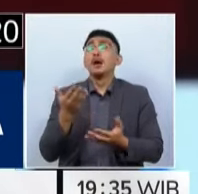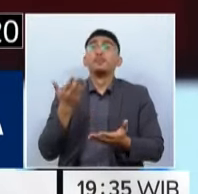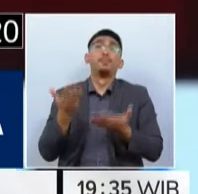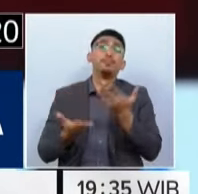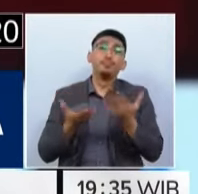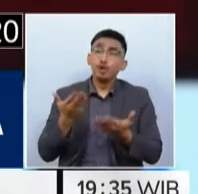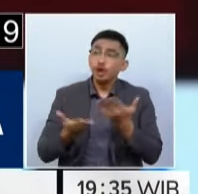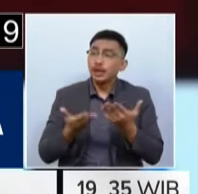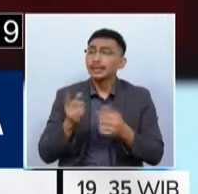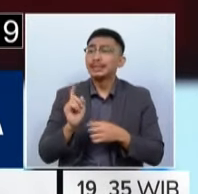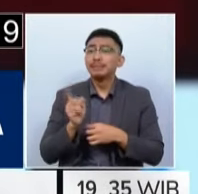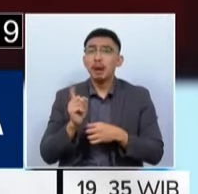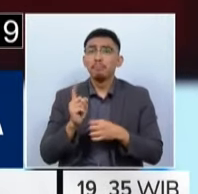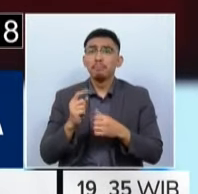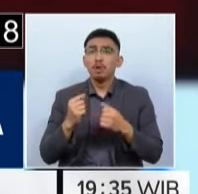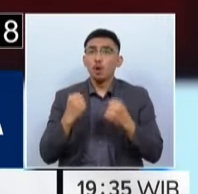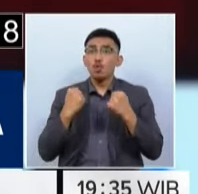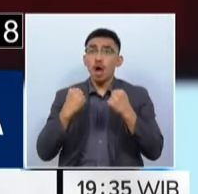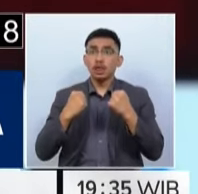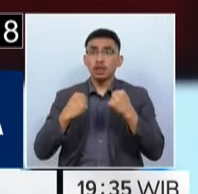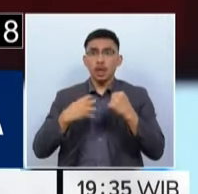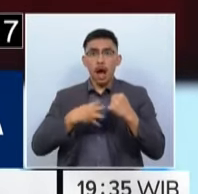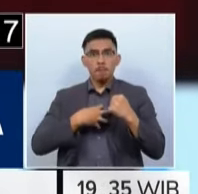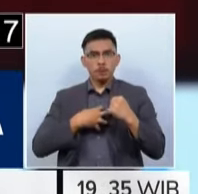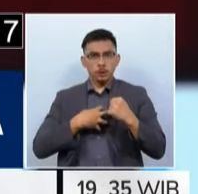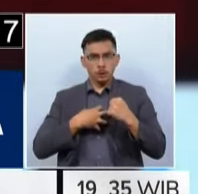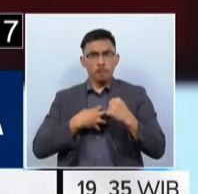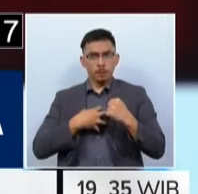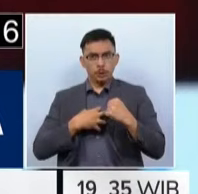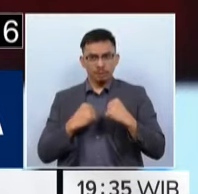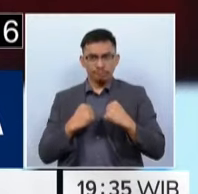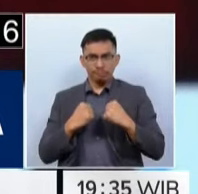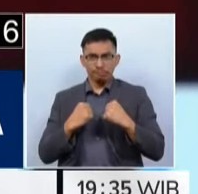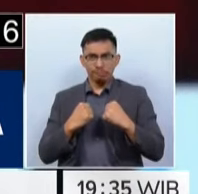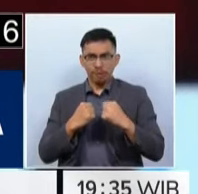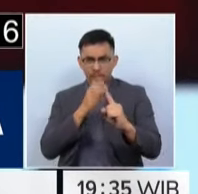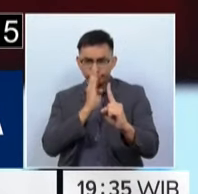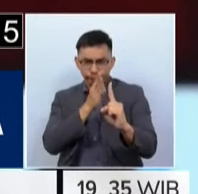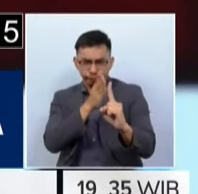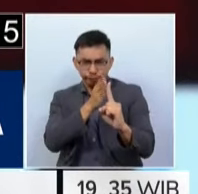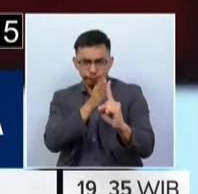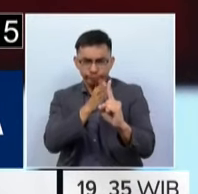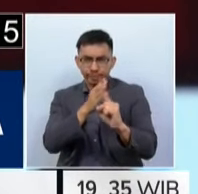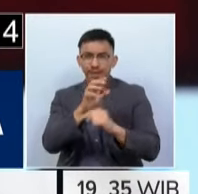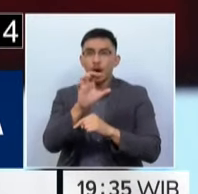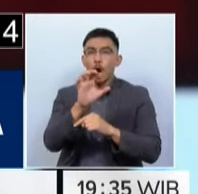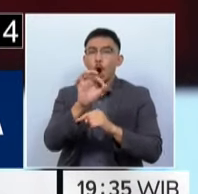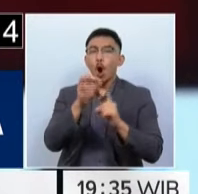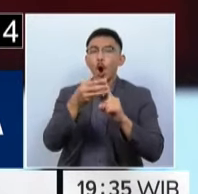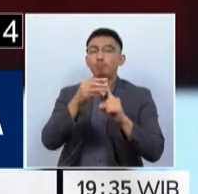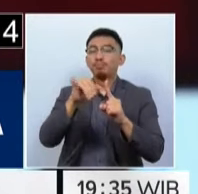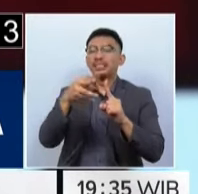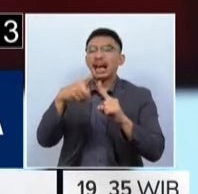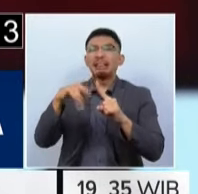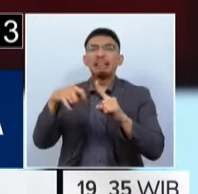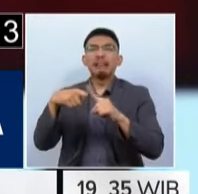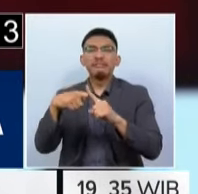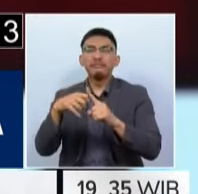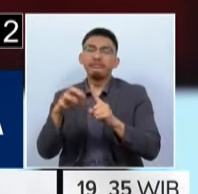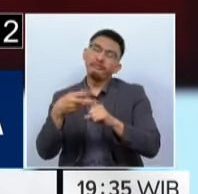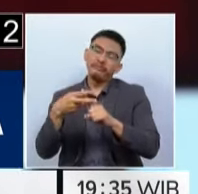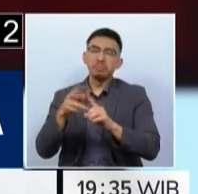yang menggebu-gebu sehingga tidak objektif saudara-saudara sekalian saya sebagai